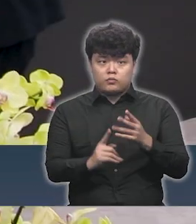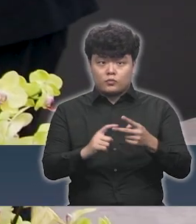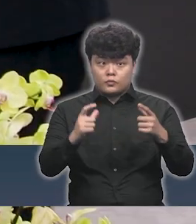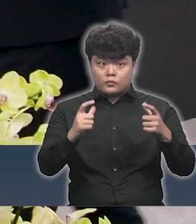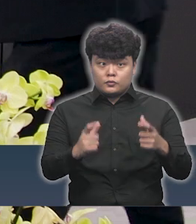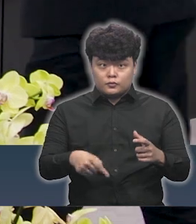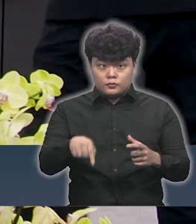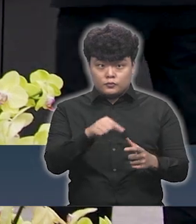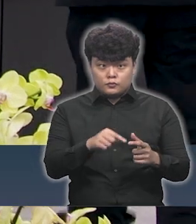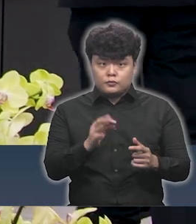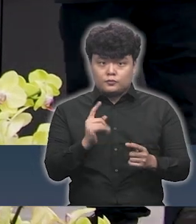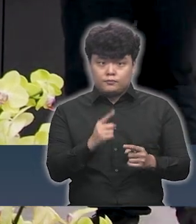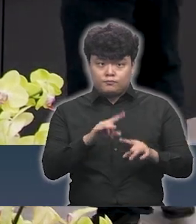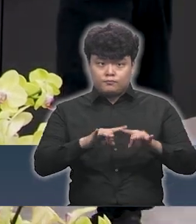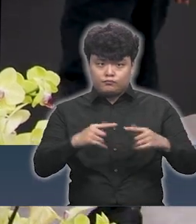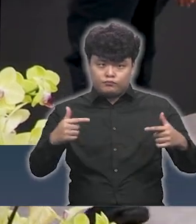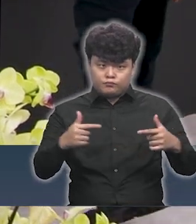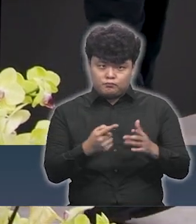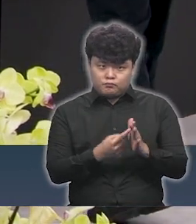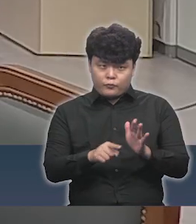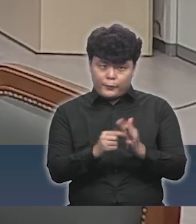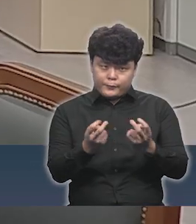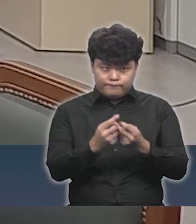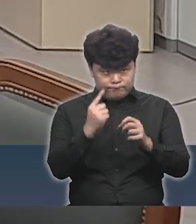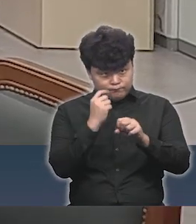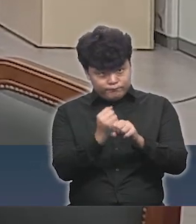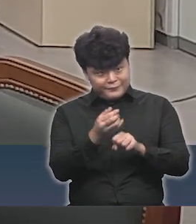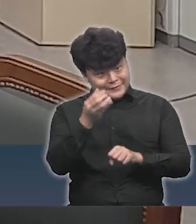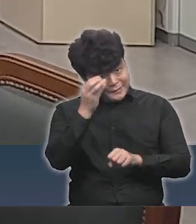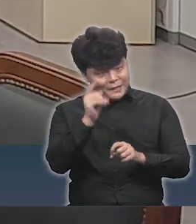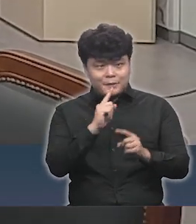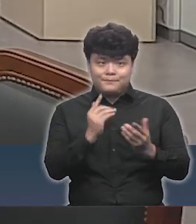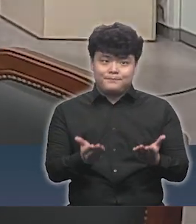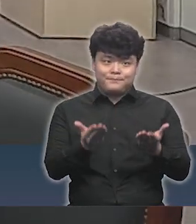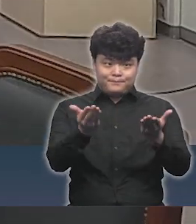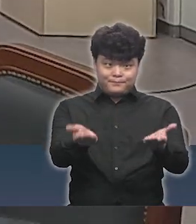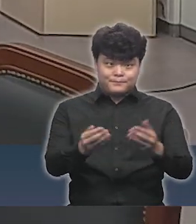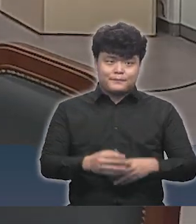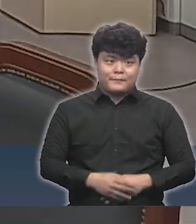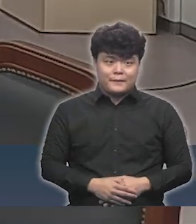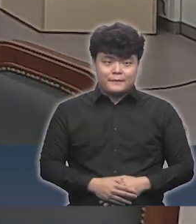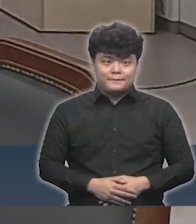부문에서 에너지 효율 향상을 견인할 것으로 기대한다고 밝혔습니다 an